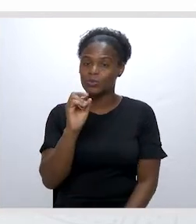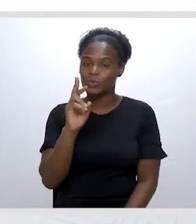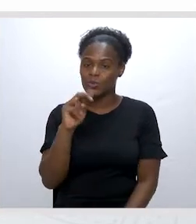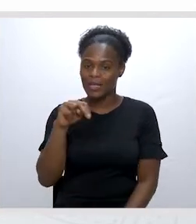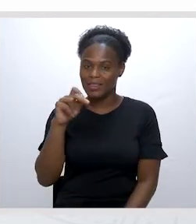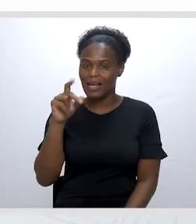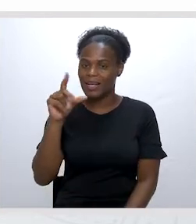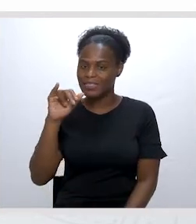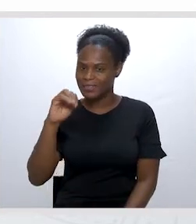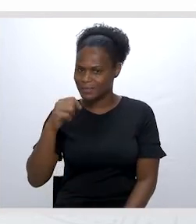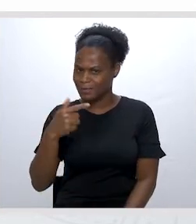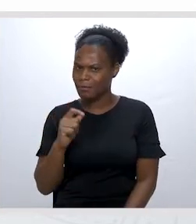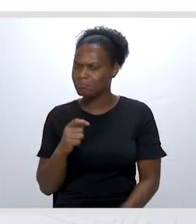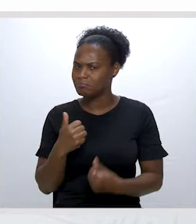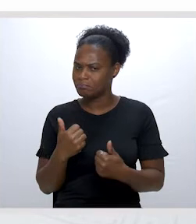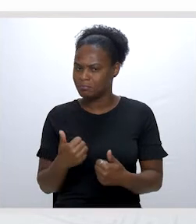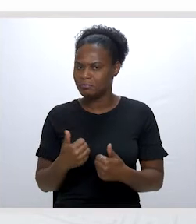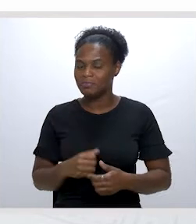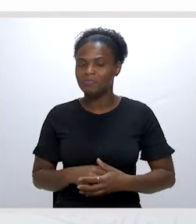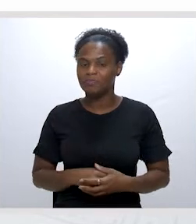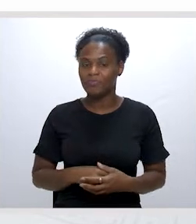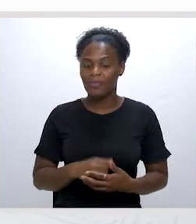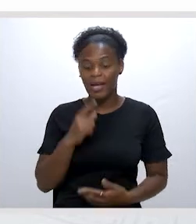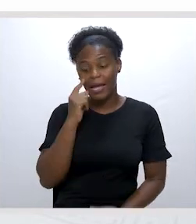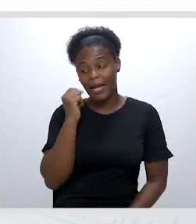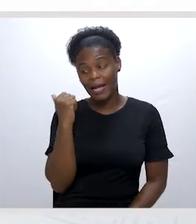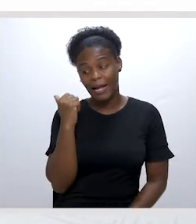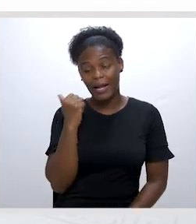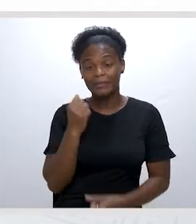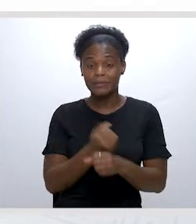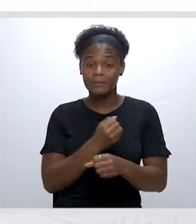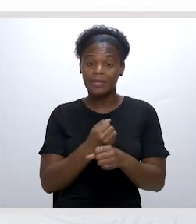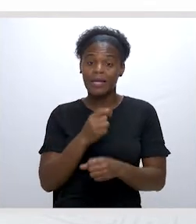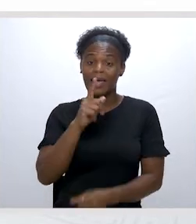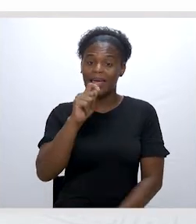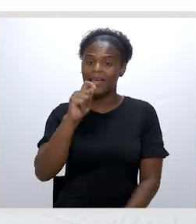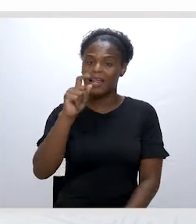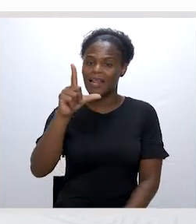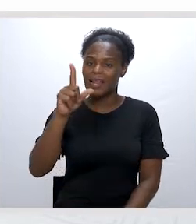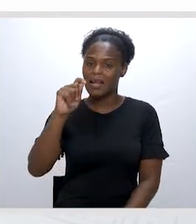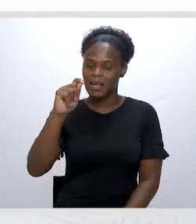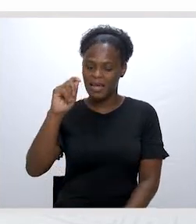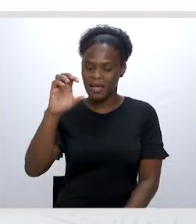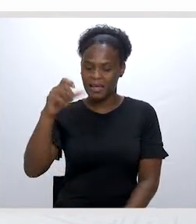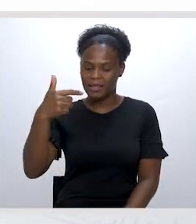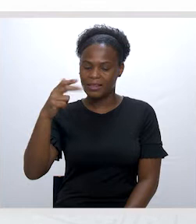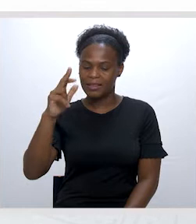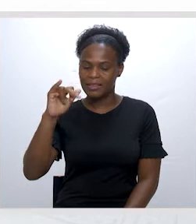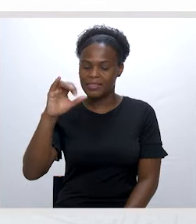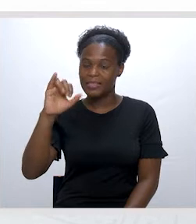Très bien. Il est électricien. Répétez.